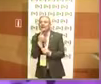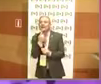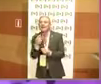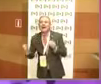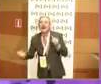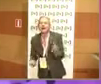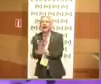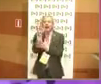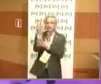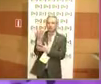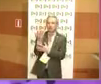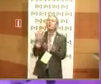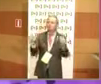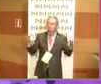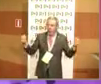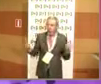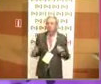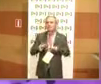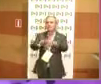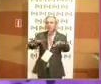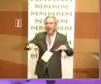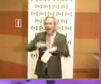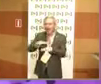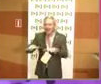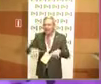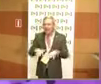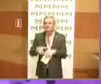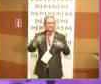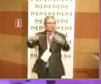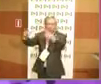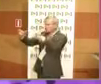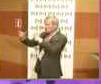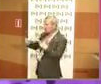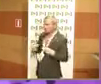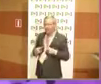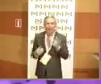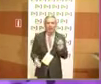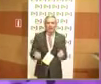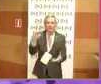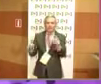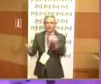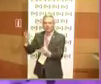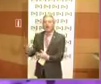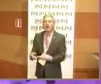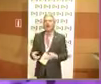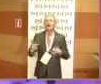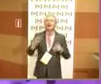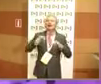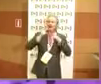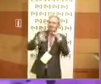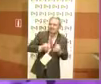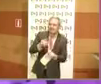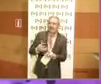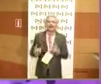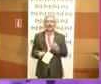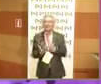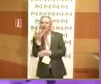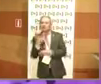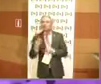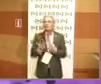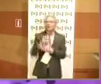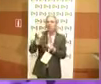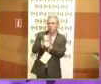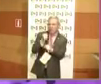hanno già iniziato, nelle piazze piene di molte città, per rivendicare crescita, sviluppo, lavoro, nelle mobilitazioni